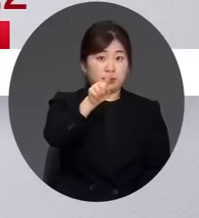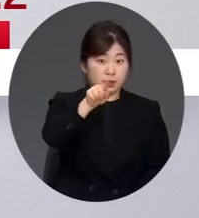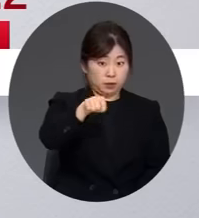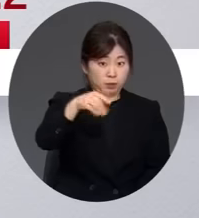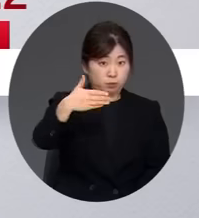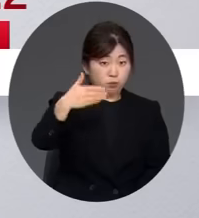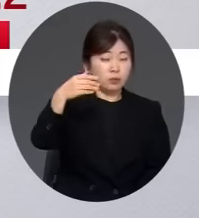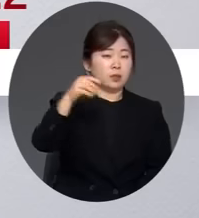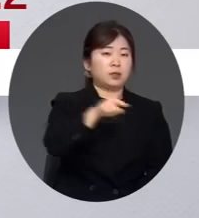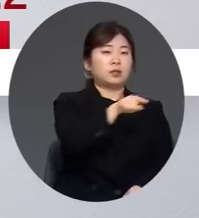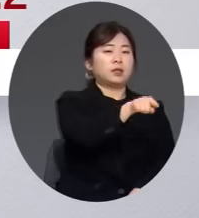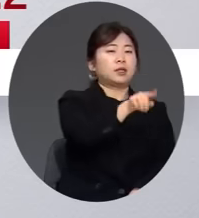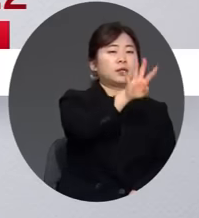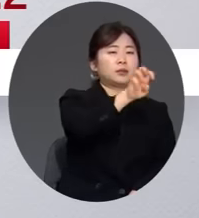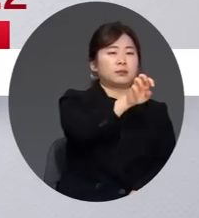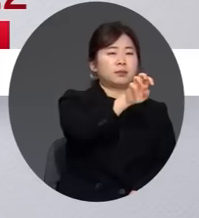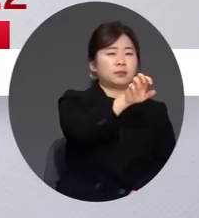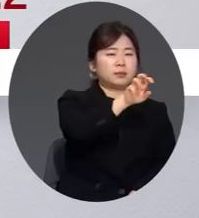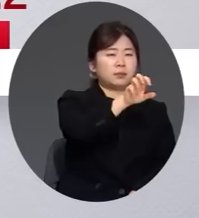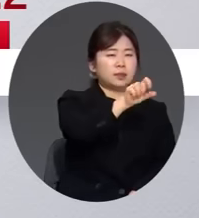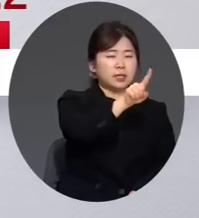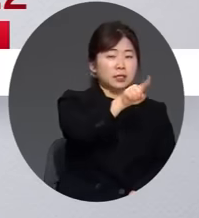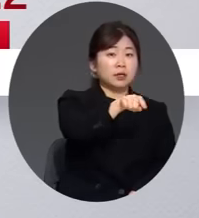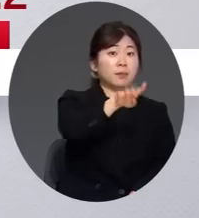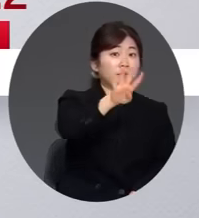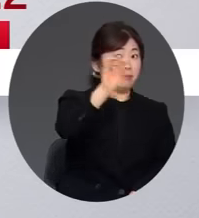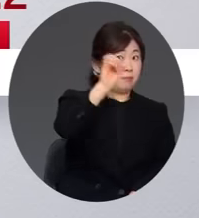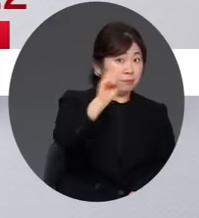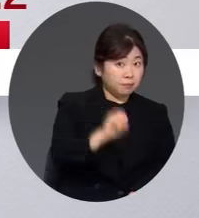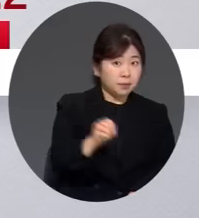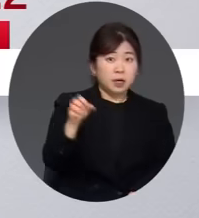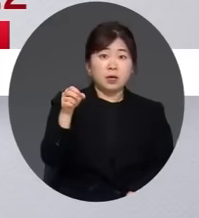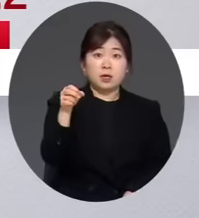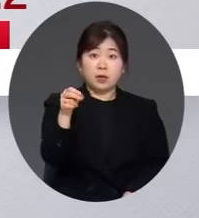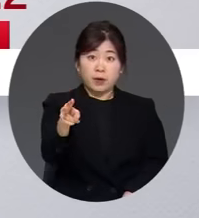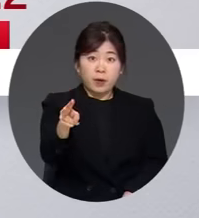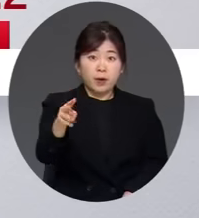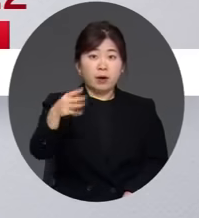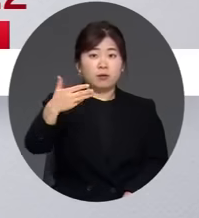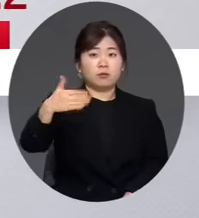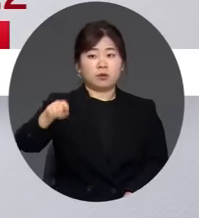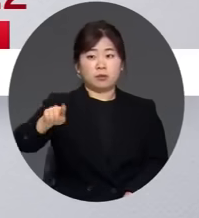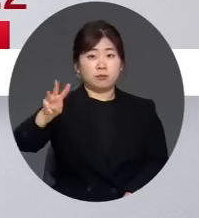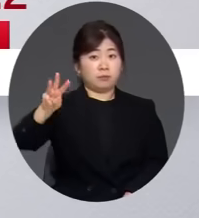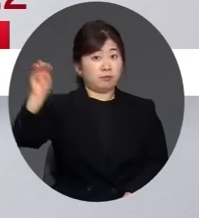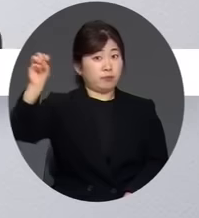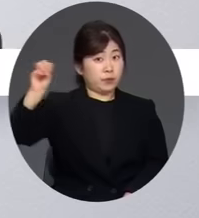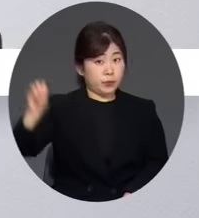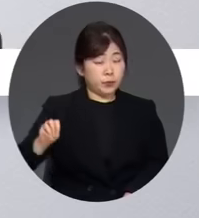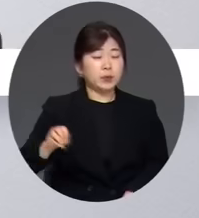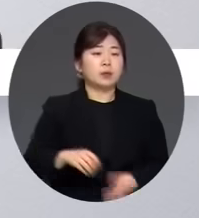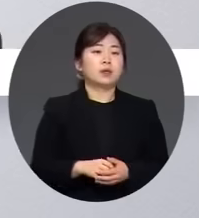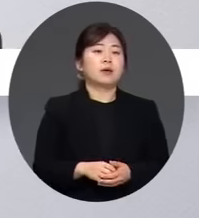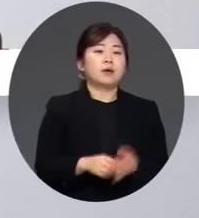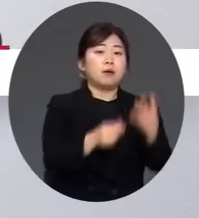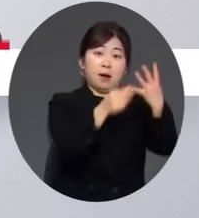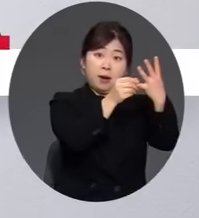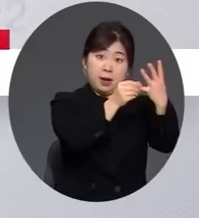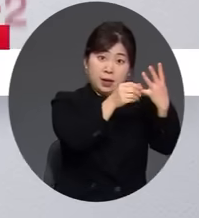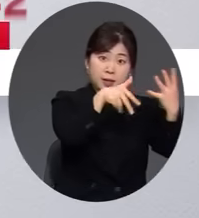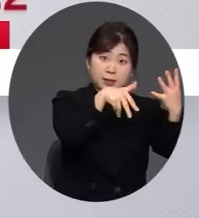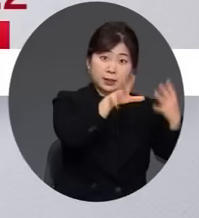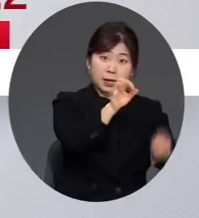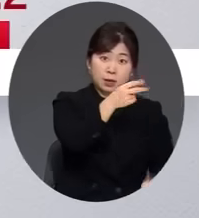배종천 31.4% 5차 범위 내에서 팽팽했고 여영국 99.3% 있습니다 국민의 임